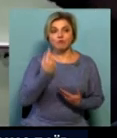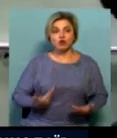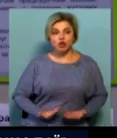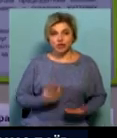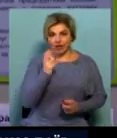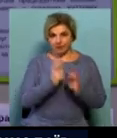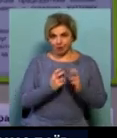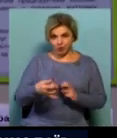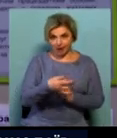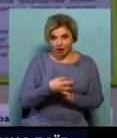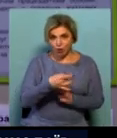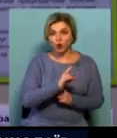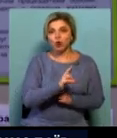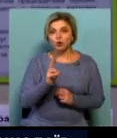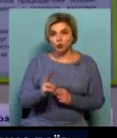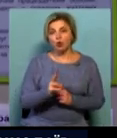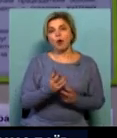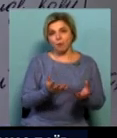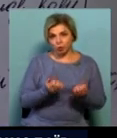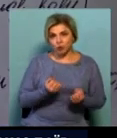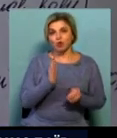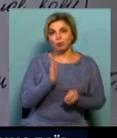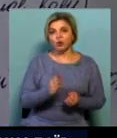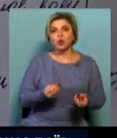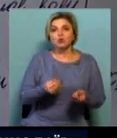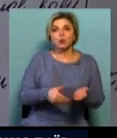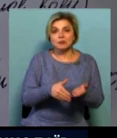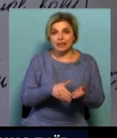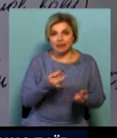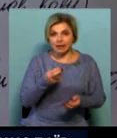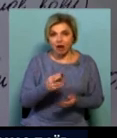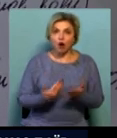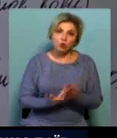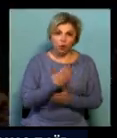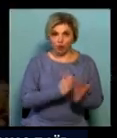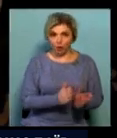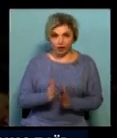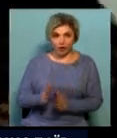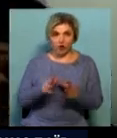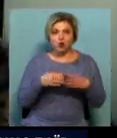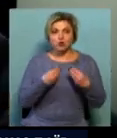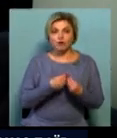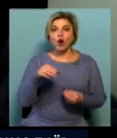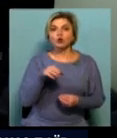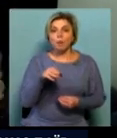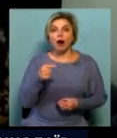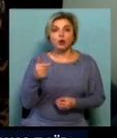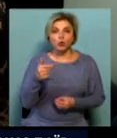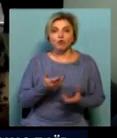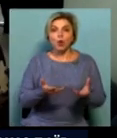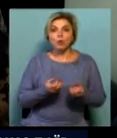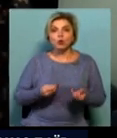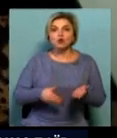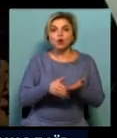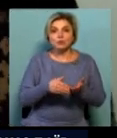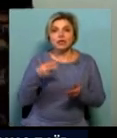жителями Заводського району, які претендують на отримання субсидії. Вже за новим порядком. Родина Томаса Гаглоєва отримувала